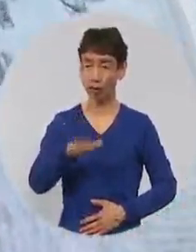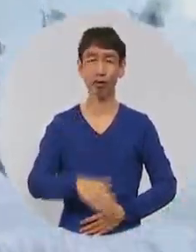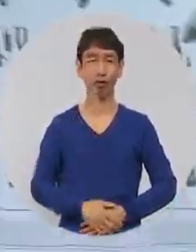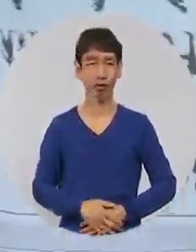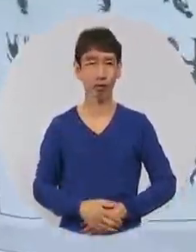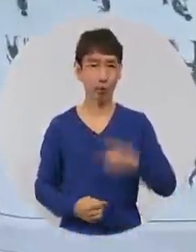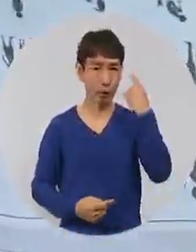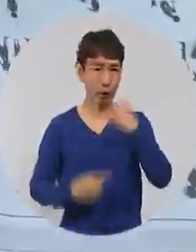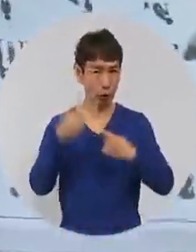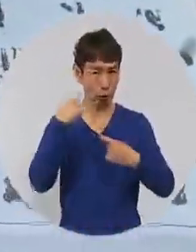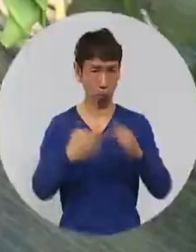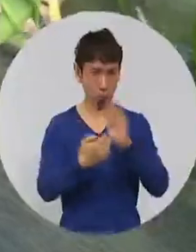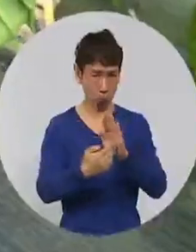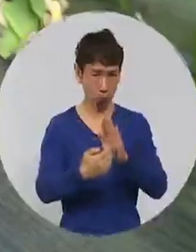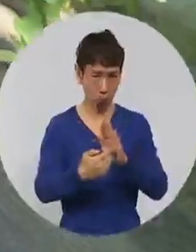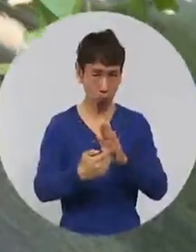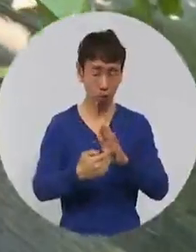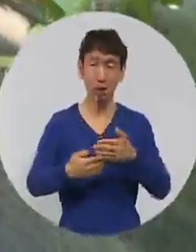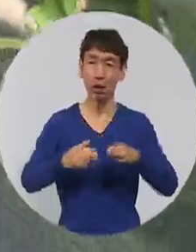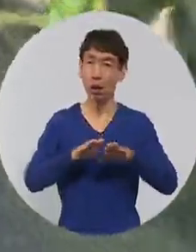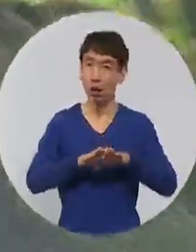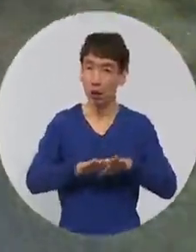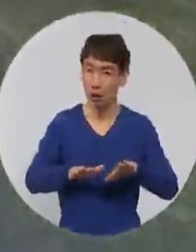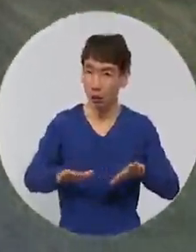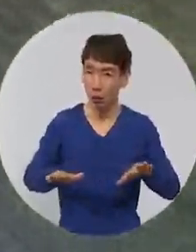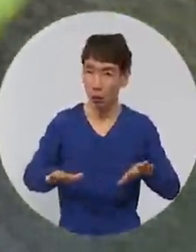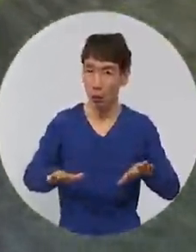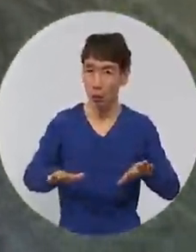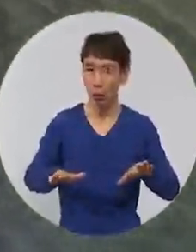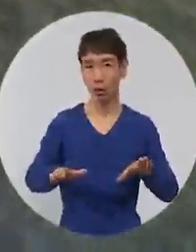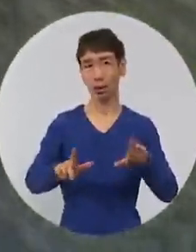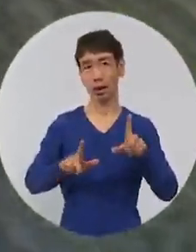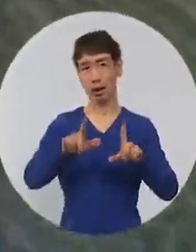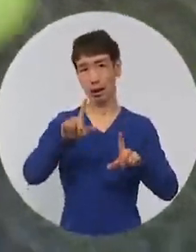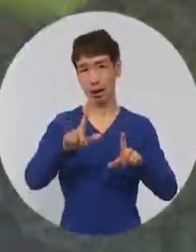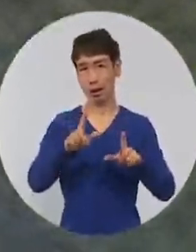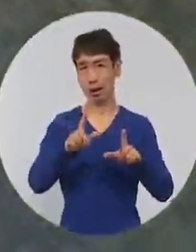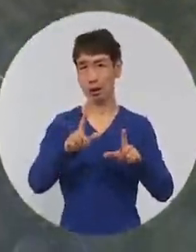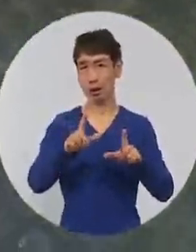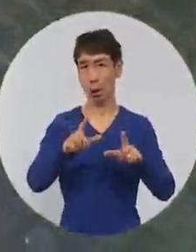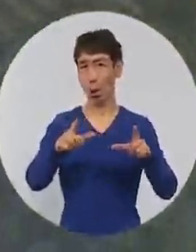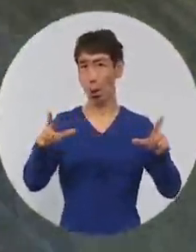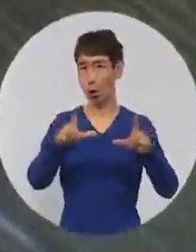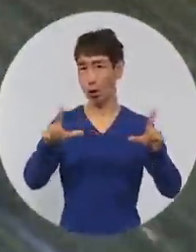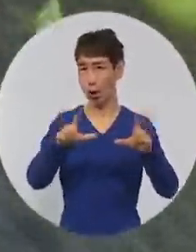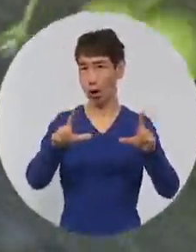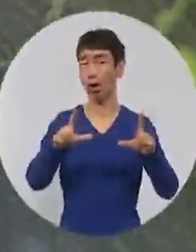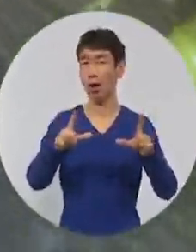150g、 うん、傷をつけないように慎重に大きさを分けて収穫していきます。